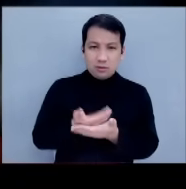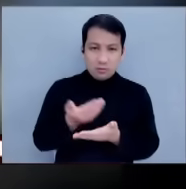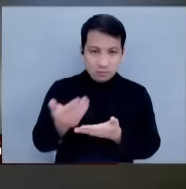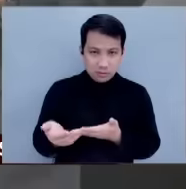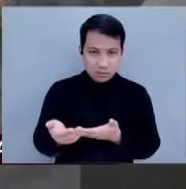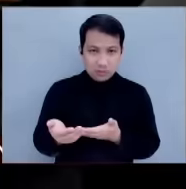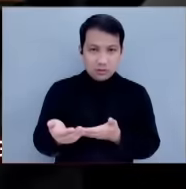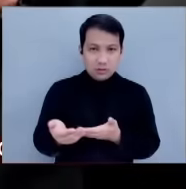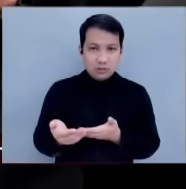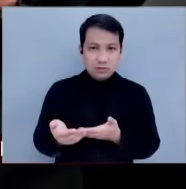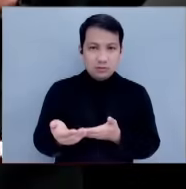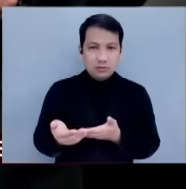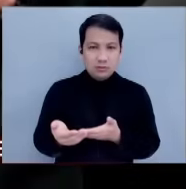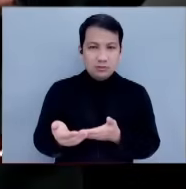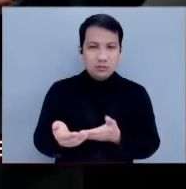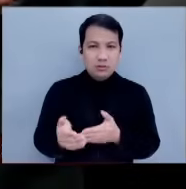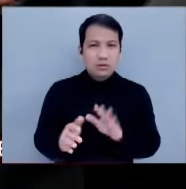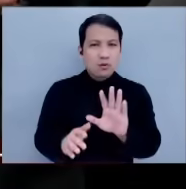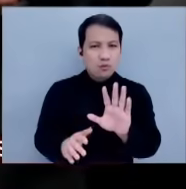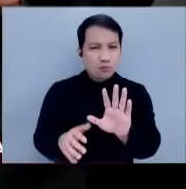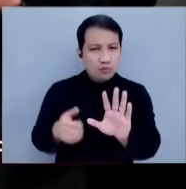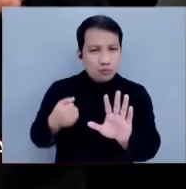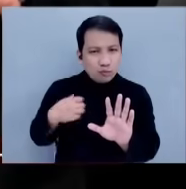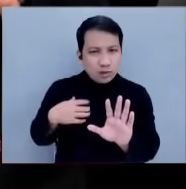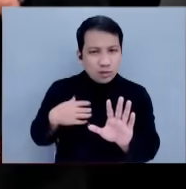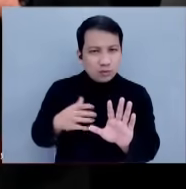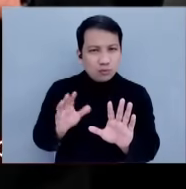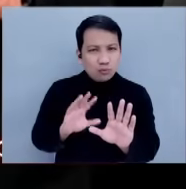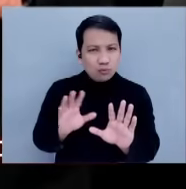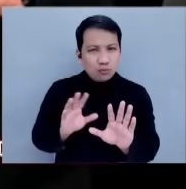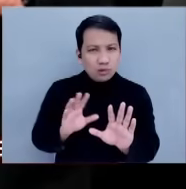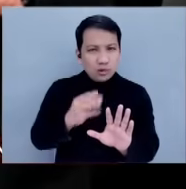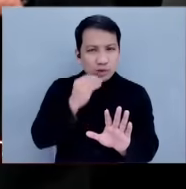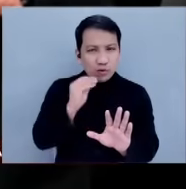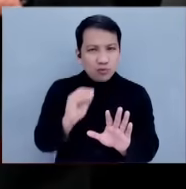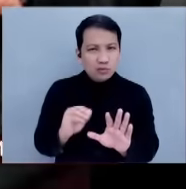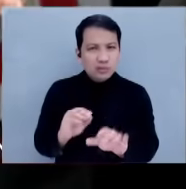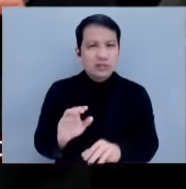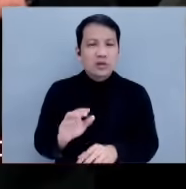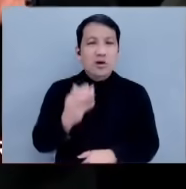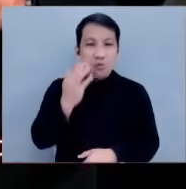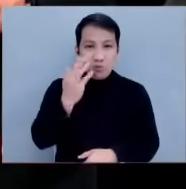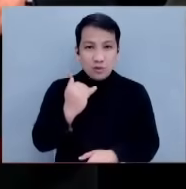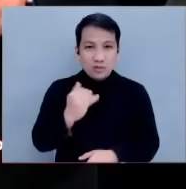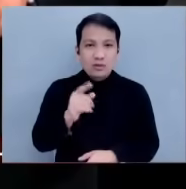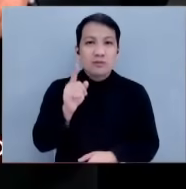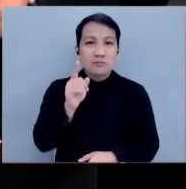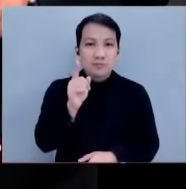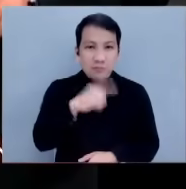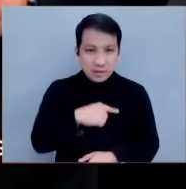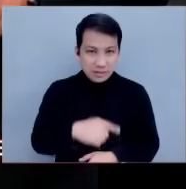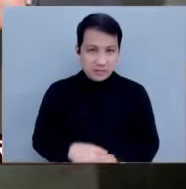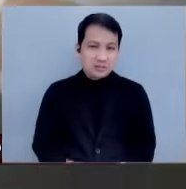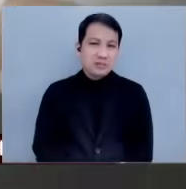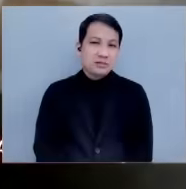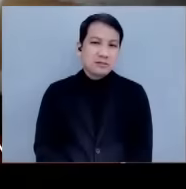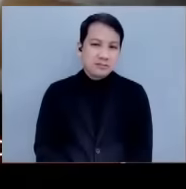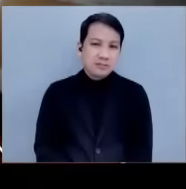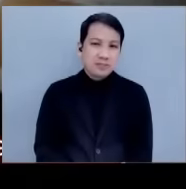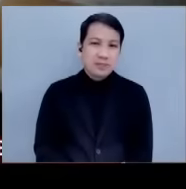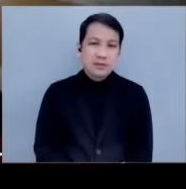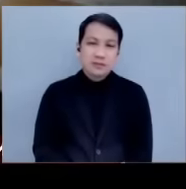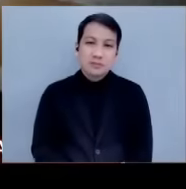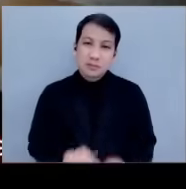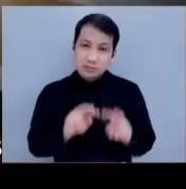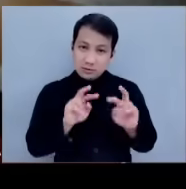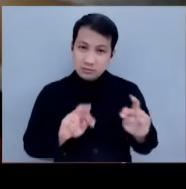ito. Pero teka, huwag na kayo maki-order mga kapatid dahil ang post na yan ay hindi po totoo. Sinuri po yan ng Fast First